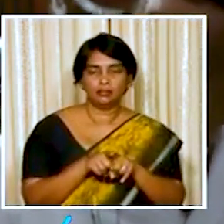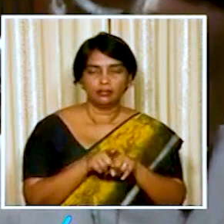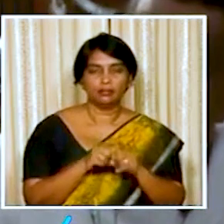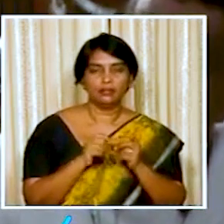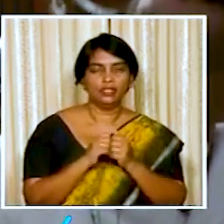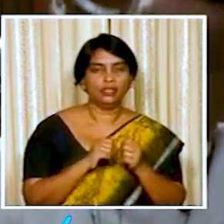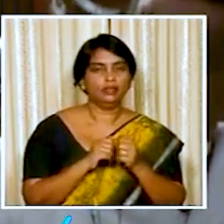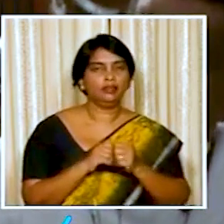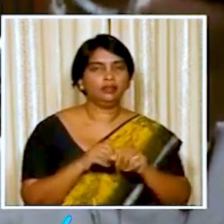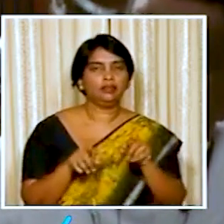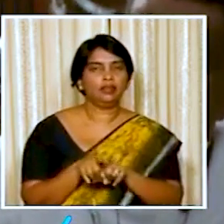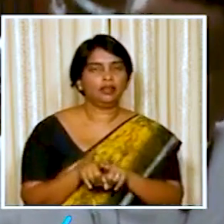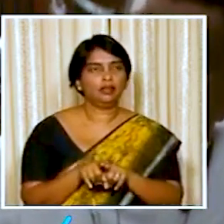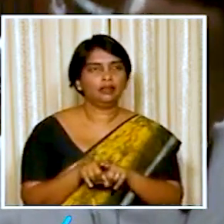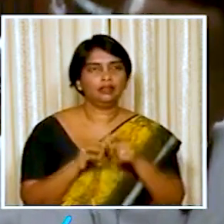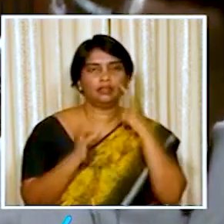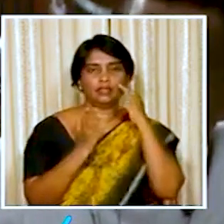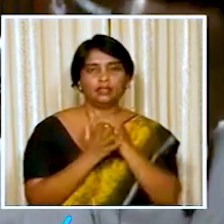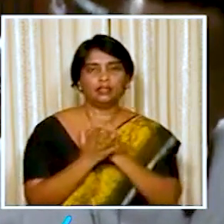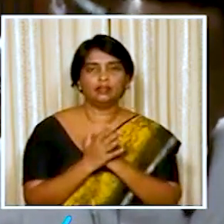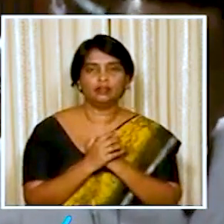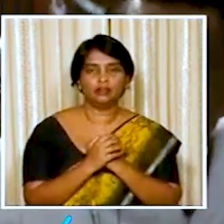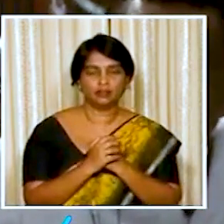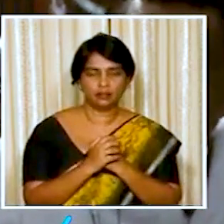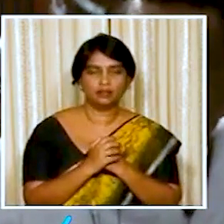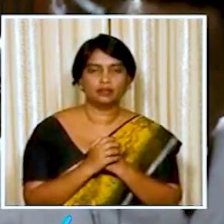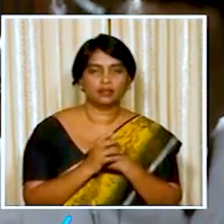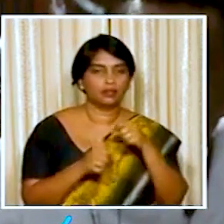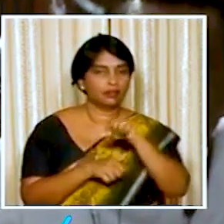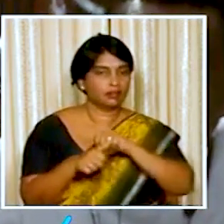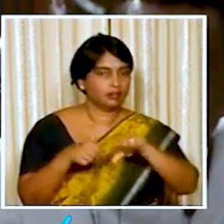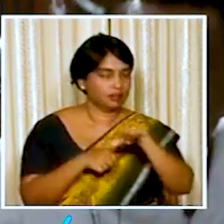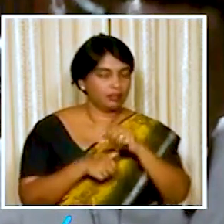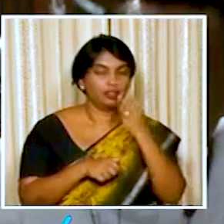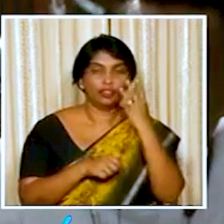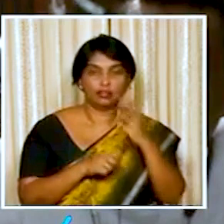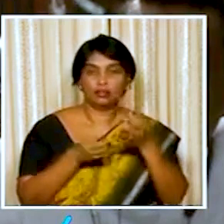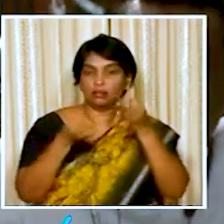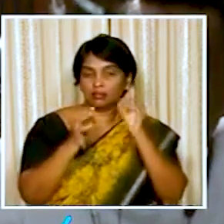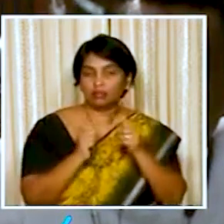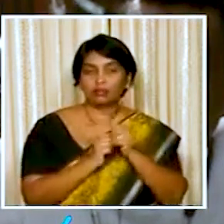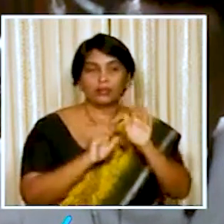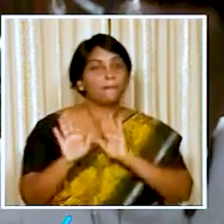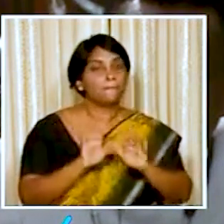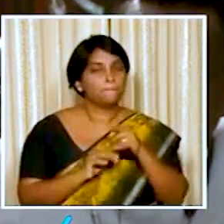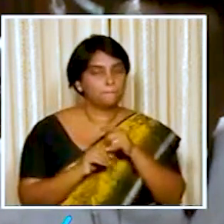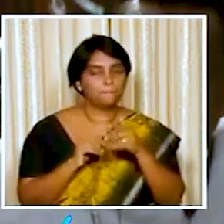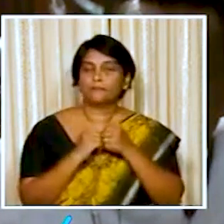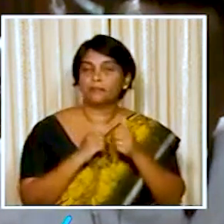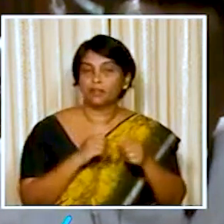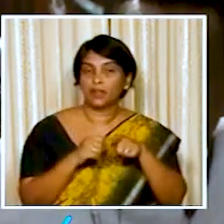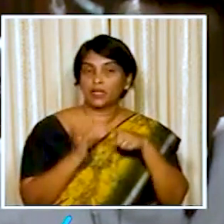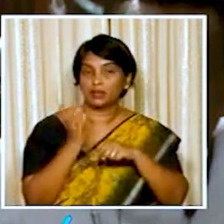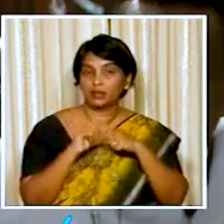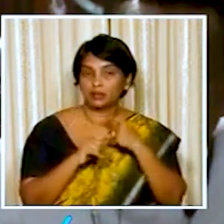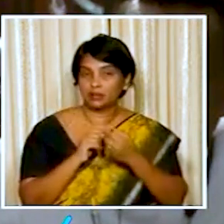ආදායම්බද්ද දෙපාර්තමේන්තුව ඕනේ කෙනෙක් දන්නවා හැම කෙනෙක්ම කියලා තියෙනවා මේ ආයතන තුන හරියට කාර්යක්ෂම කළමනාකරණය වෙනවනම් බදු වැඩි කරන්න නැතුව